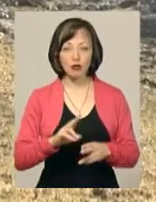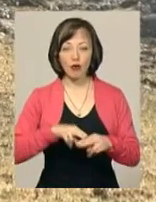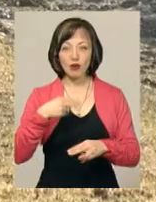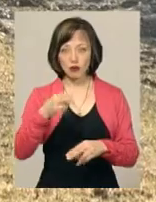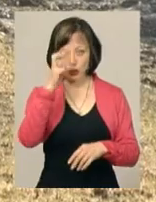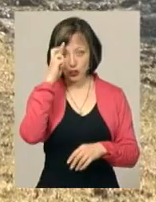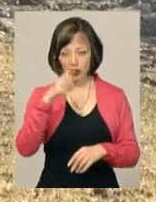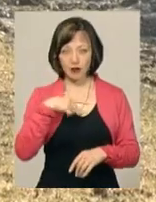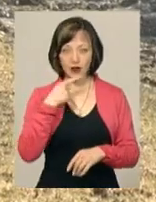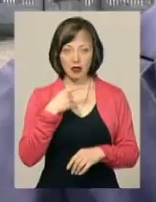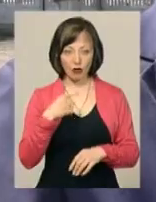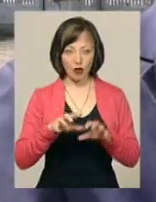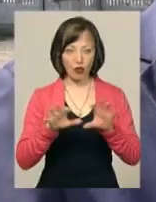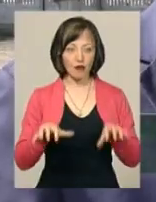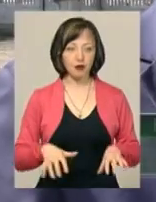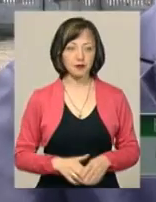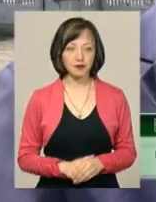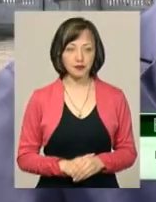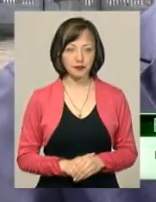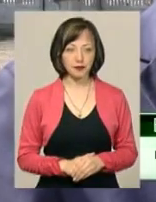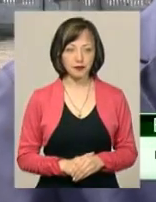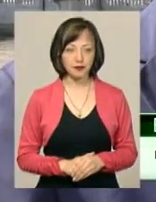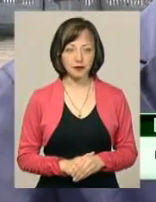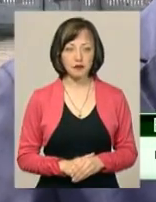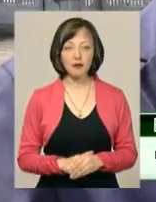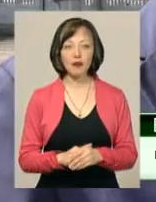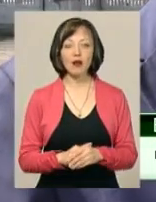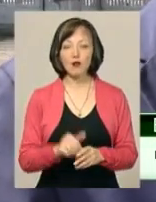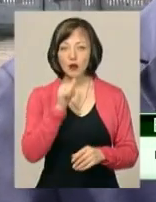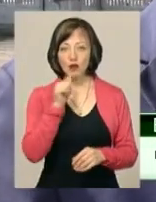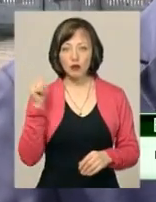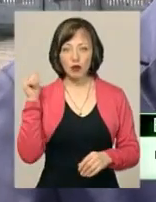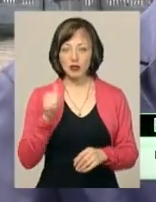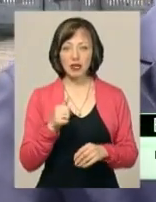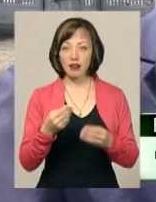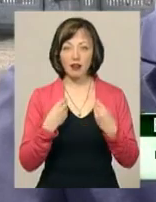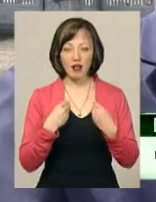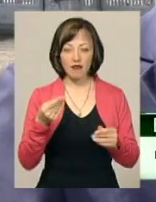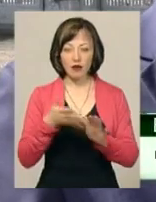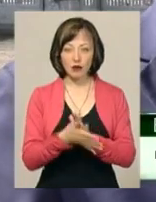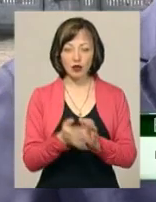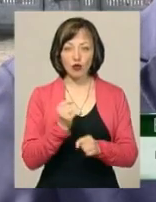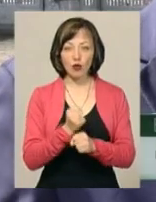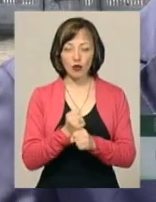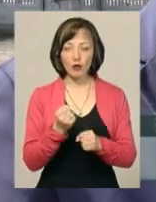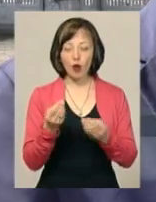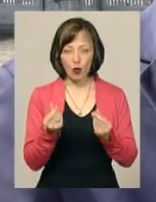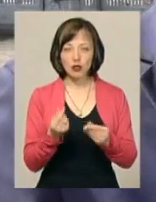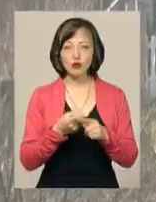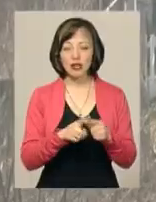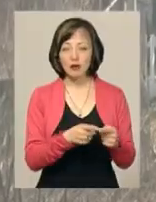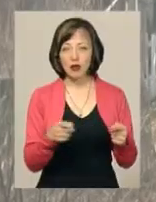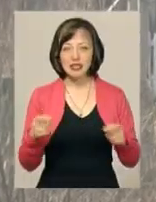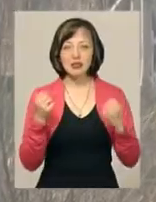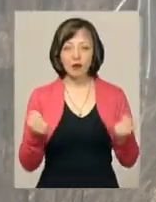повернули державі, каже Віталій Здебський. Погодні умови нам не дали використати ці кошти, бо треба було робити пусконалажні роботи під час зимового